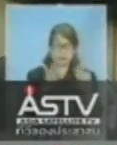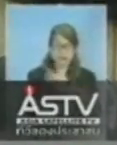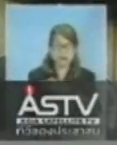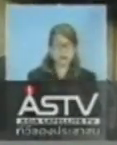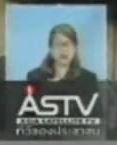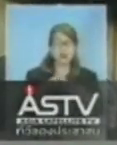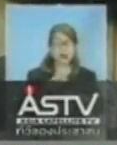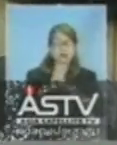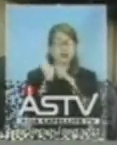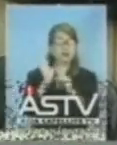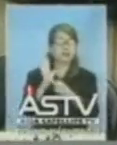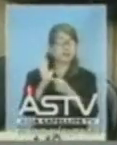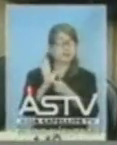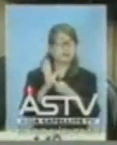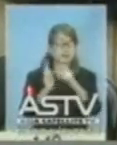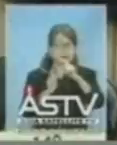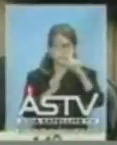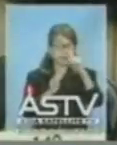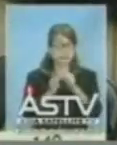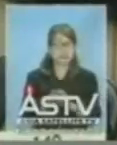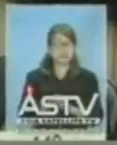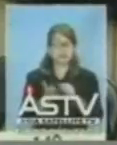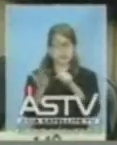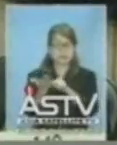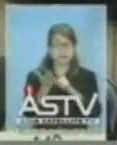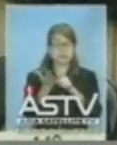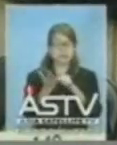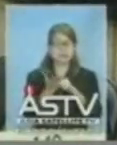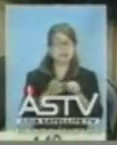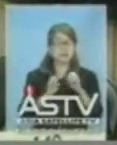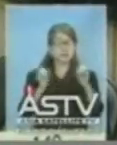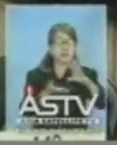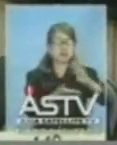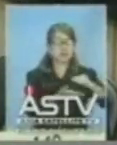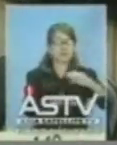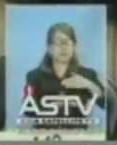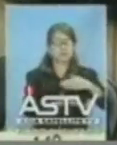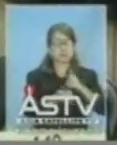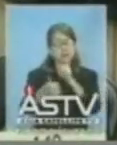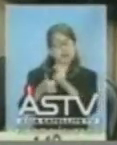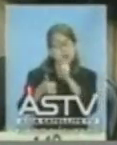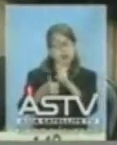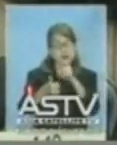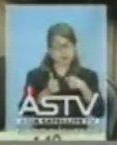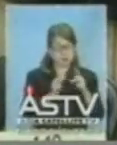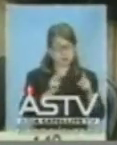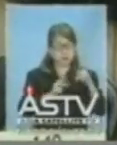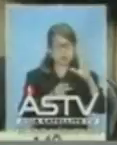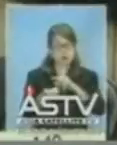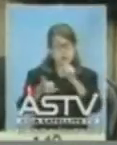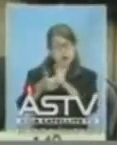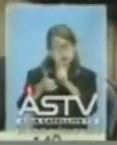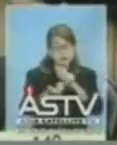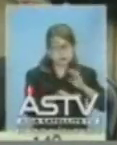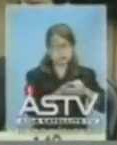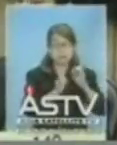พยานหลักฐานของผู้ถูกกล่าวหาโดยทางผู้กล่าวหาได้ขอเพิ่มเติมพยานหลักฐาน7รายการก่อนให้ที่ประชุมวุฒิสภาล